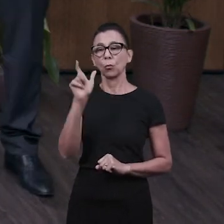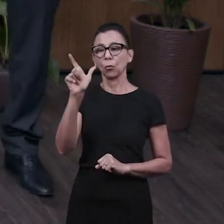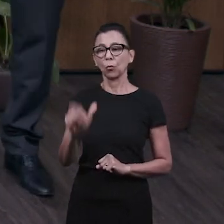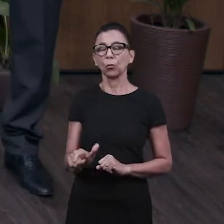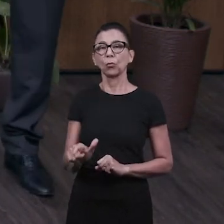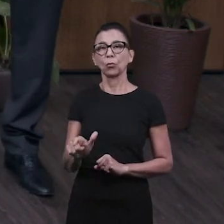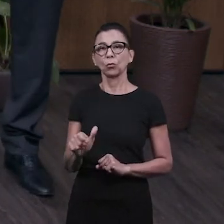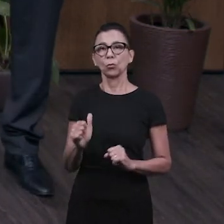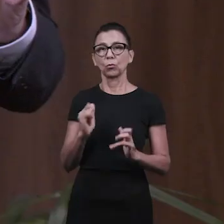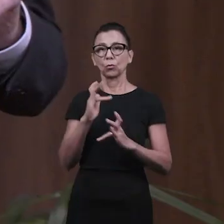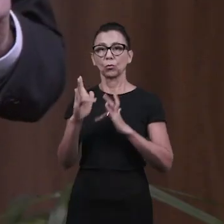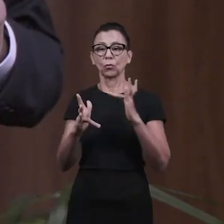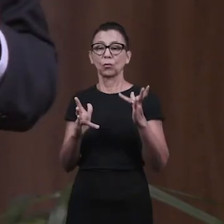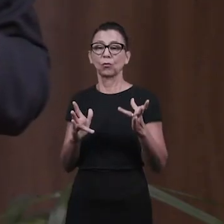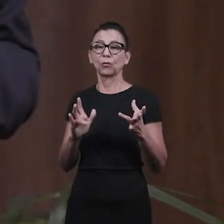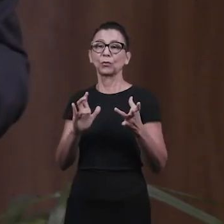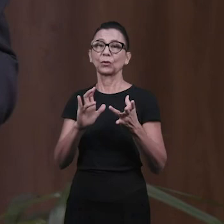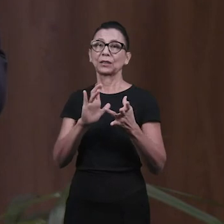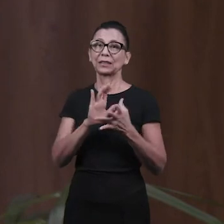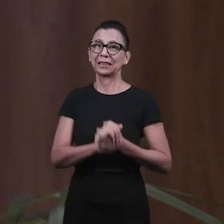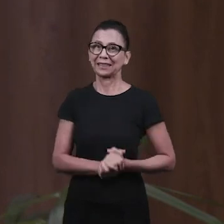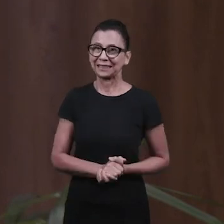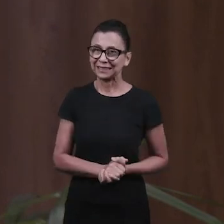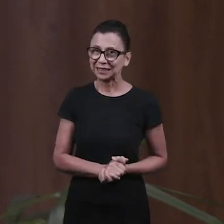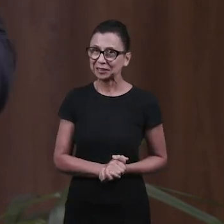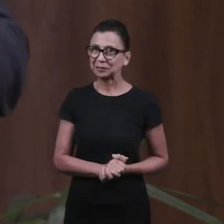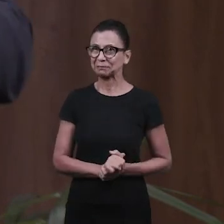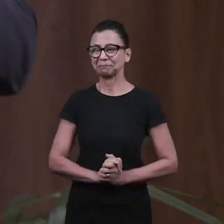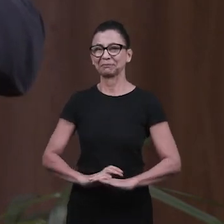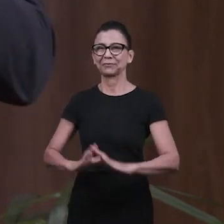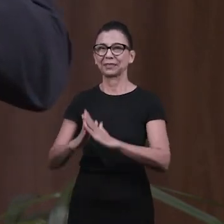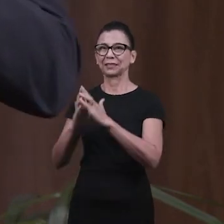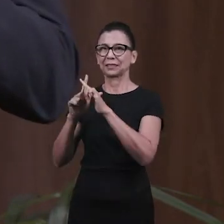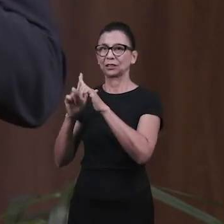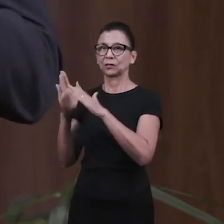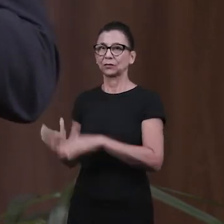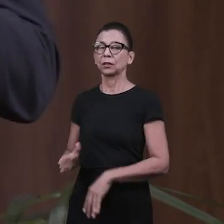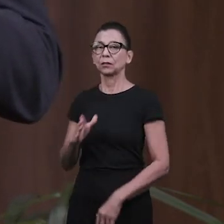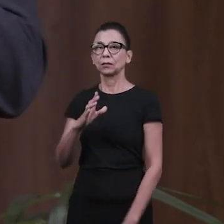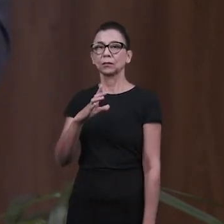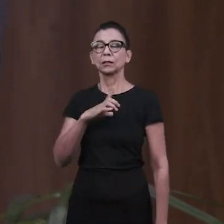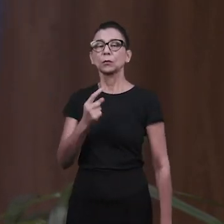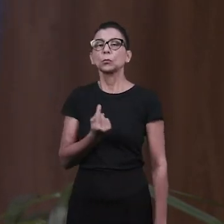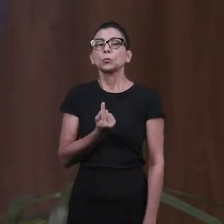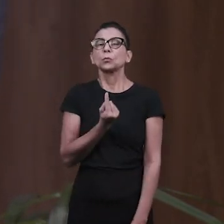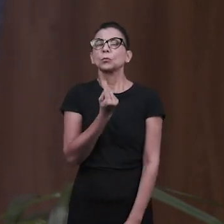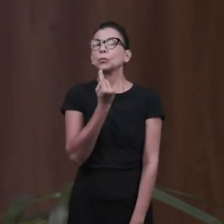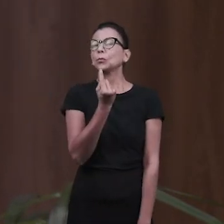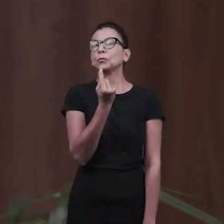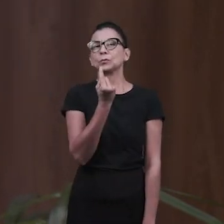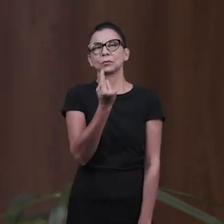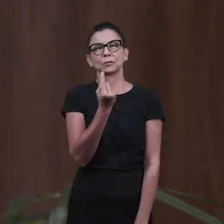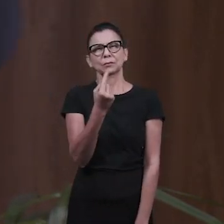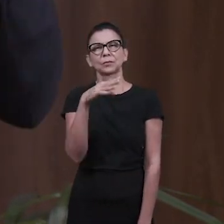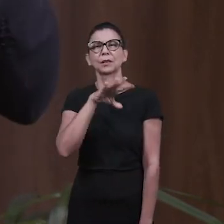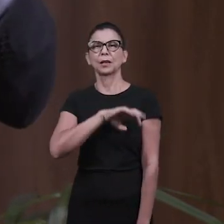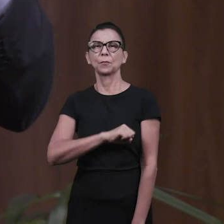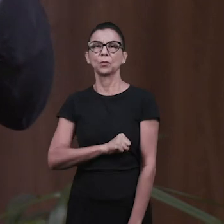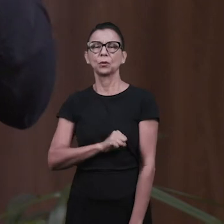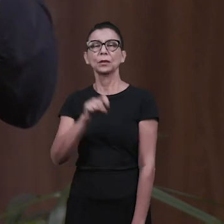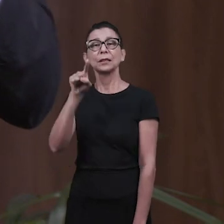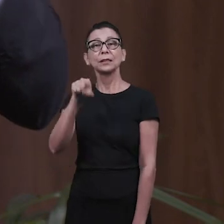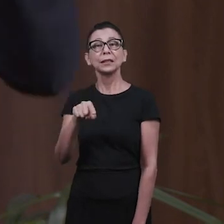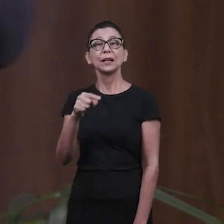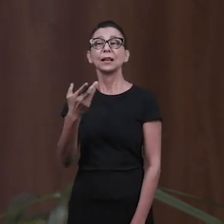elle a un seul amour. C'est quoi ce seul amour? C'est son fiancé, le Seigneur Jésus, qui a donné sa vie pour